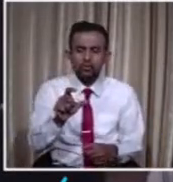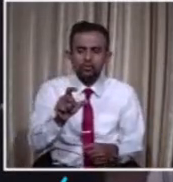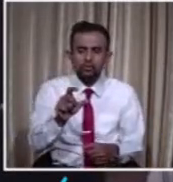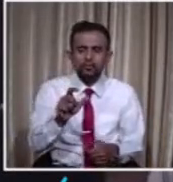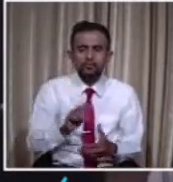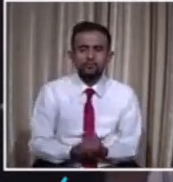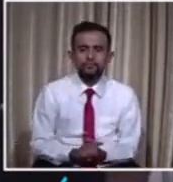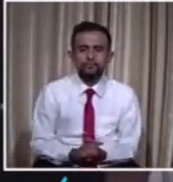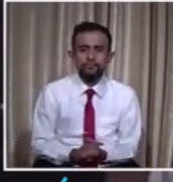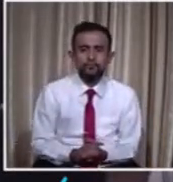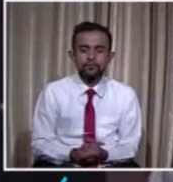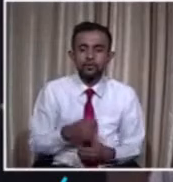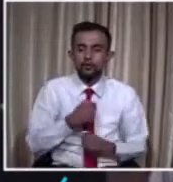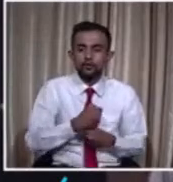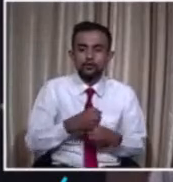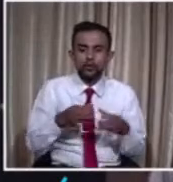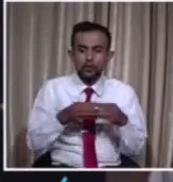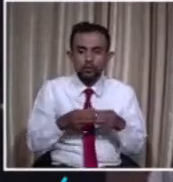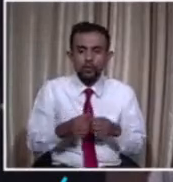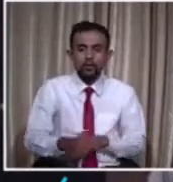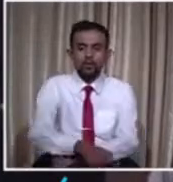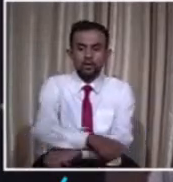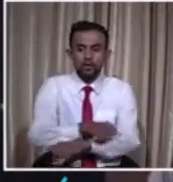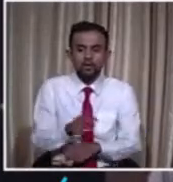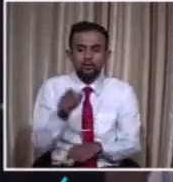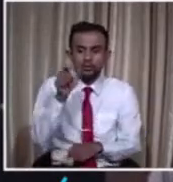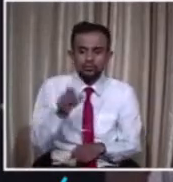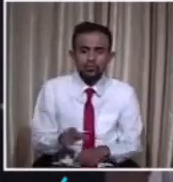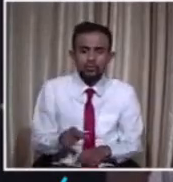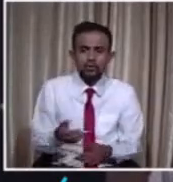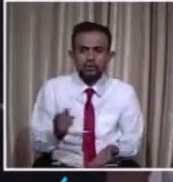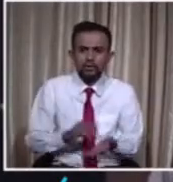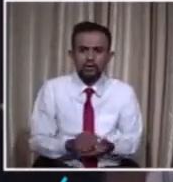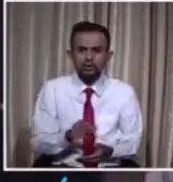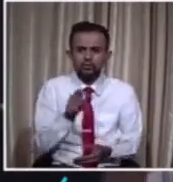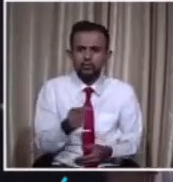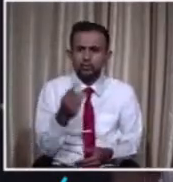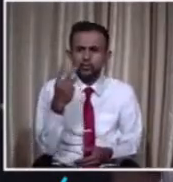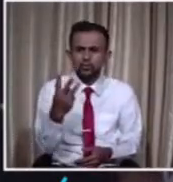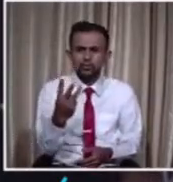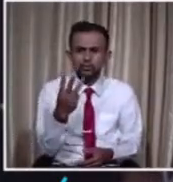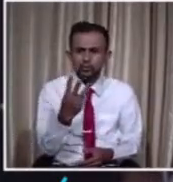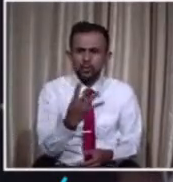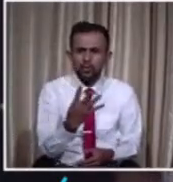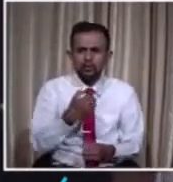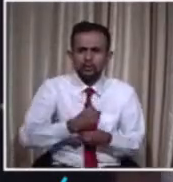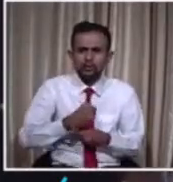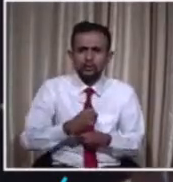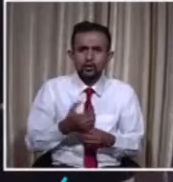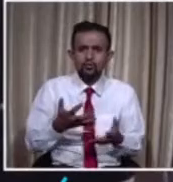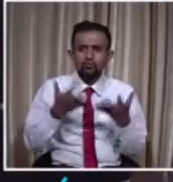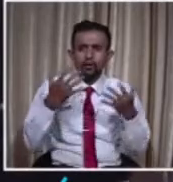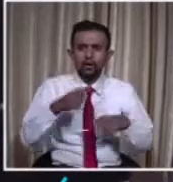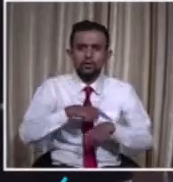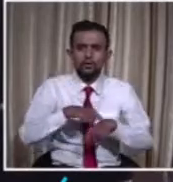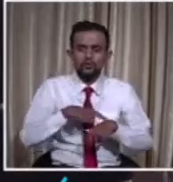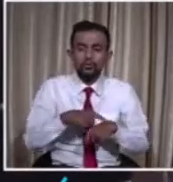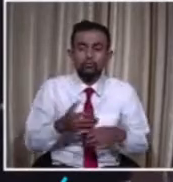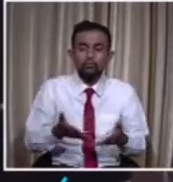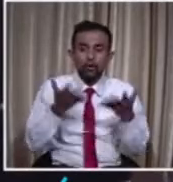Usesem andu paksi hitopu sangmidaya katuma. Tawa tungha terdene ek tamai andu paksi kalu wedi makale agatte.